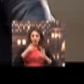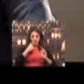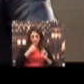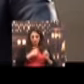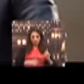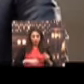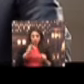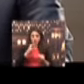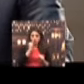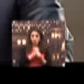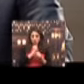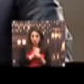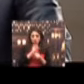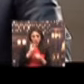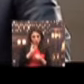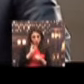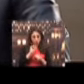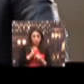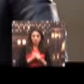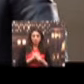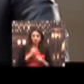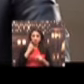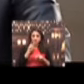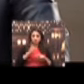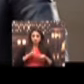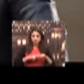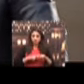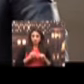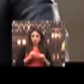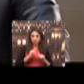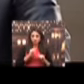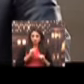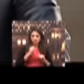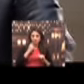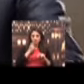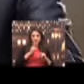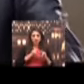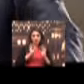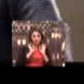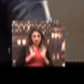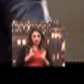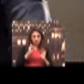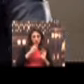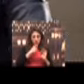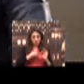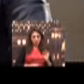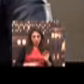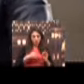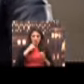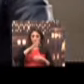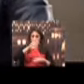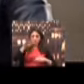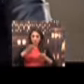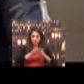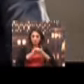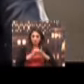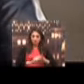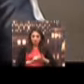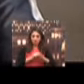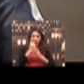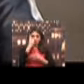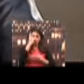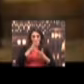ومحدش يكون حاطط على امله على حد تاني، بالتالي كلنا هنتكاتف ونكون ايد واحده